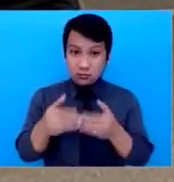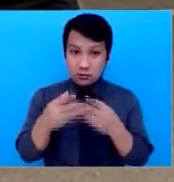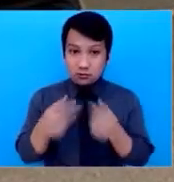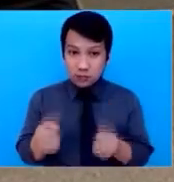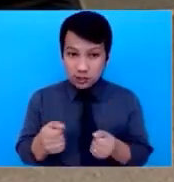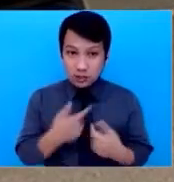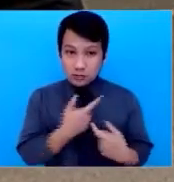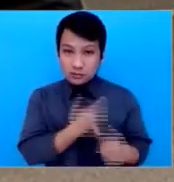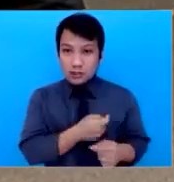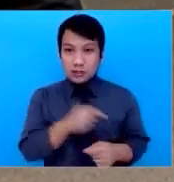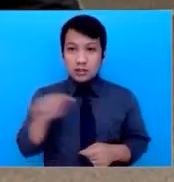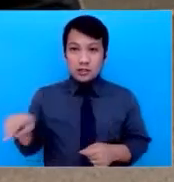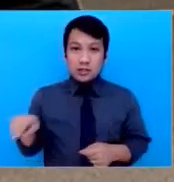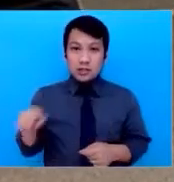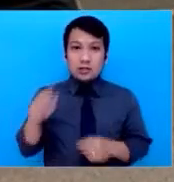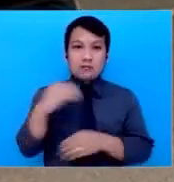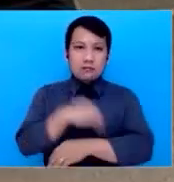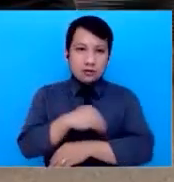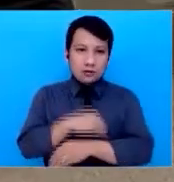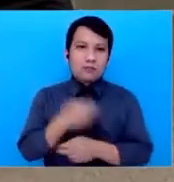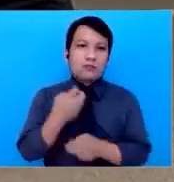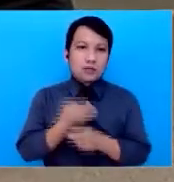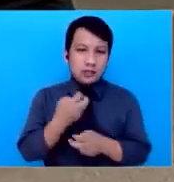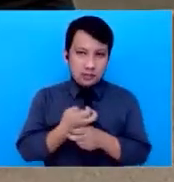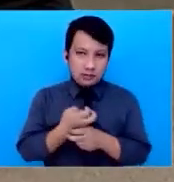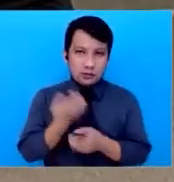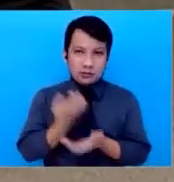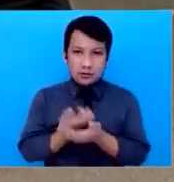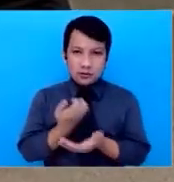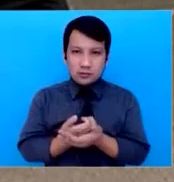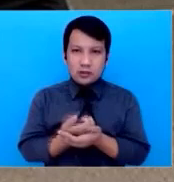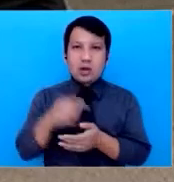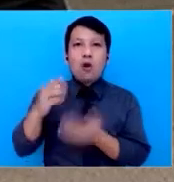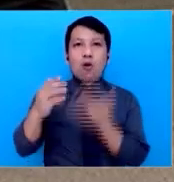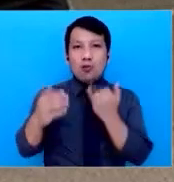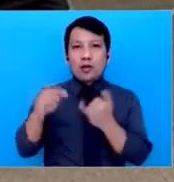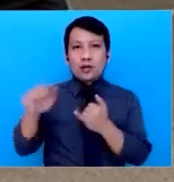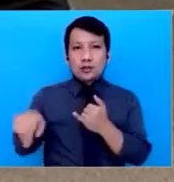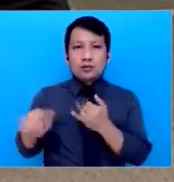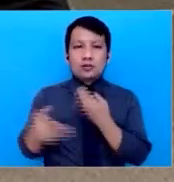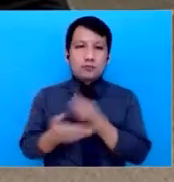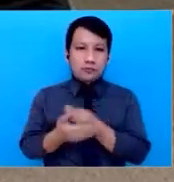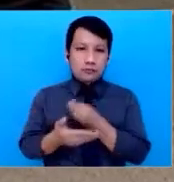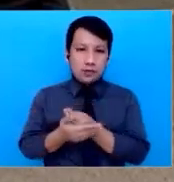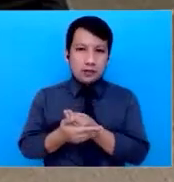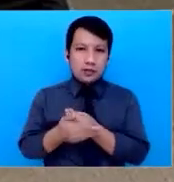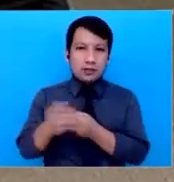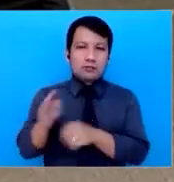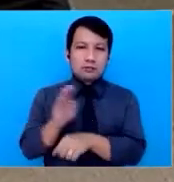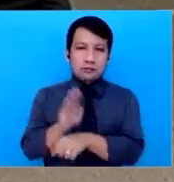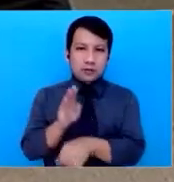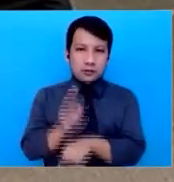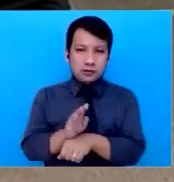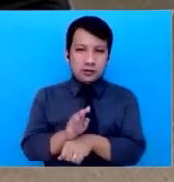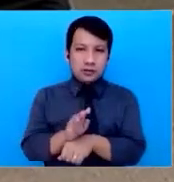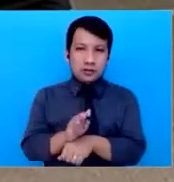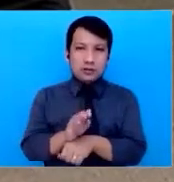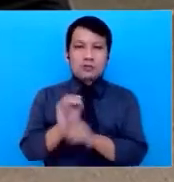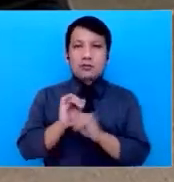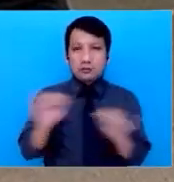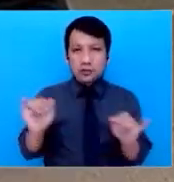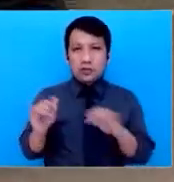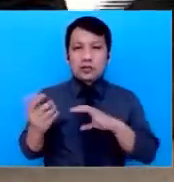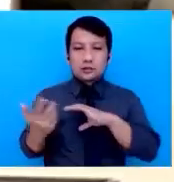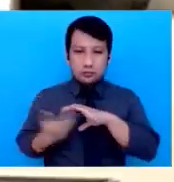sa mga bangko, mahirap ang umikot ng ekonomiya dahil dito nang gagaling ang perang kinakailangan ng mga negosyo at pati na rin ng mga consumer.